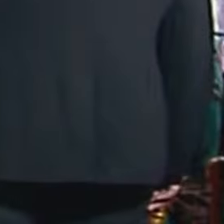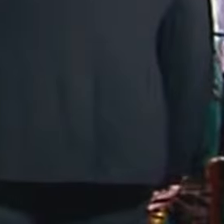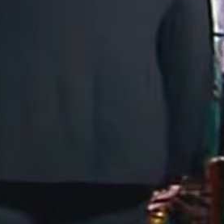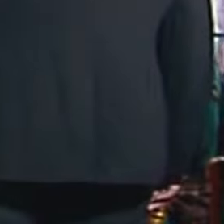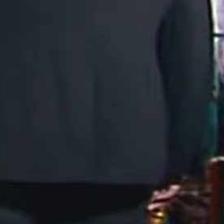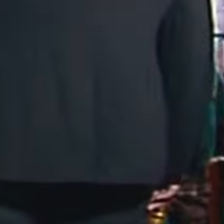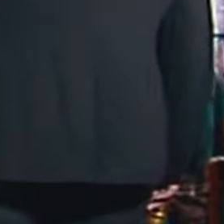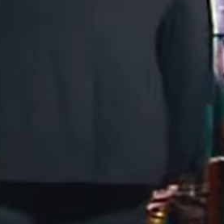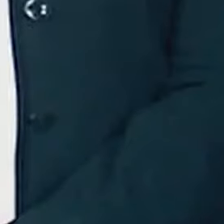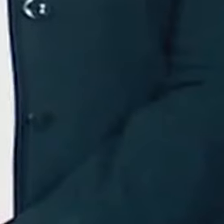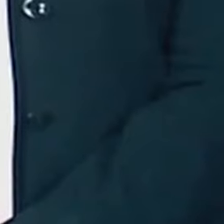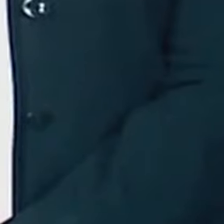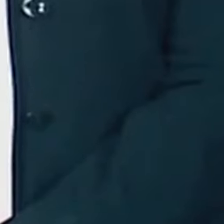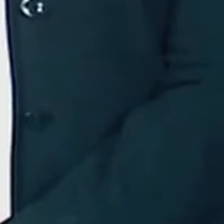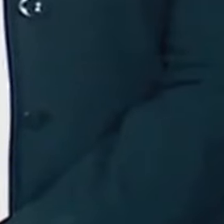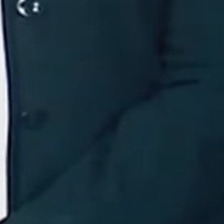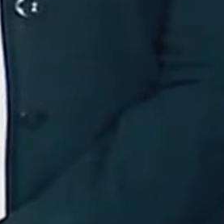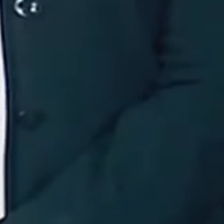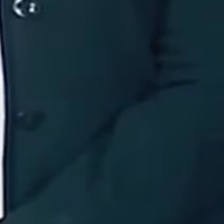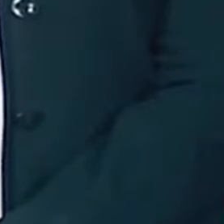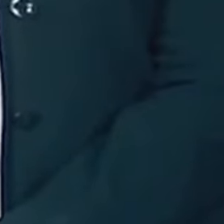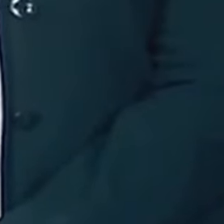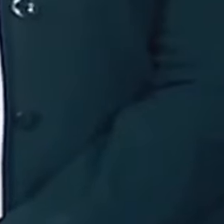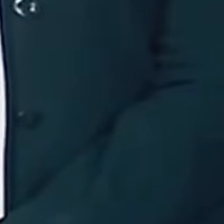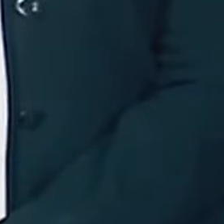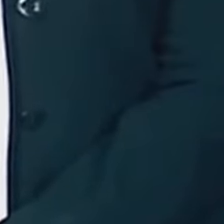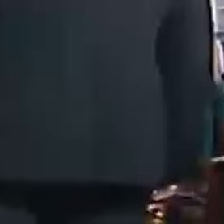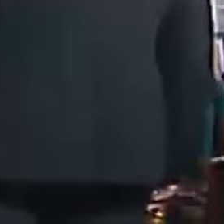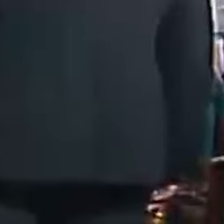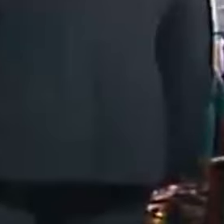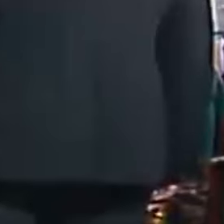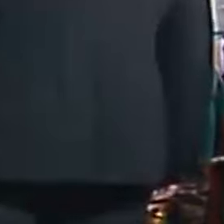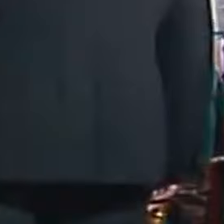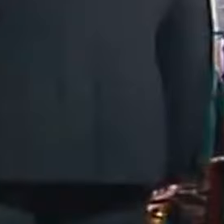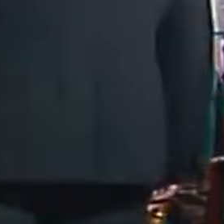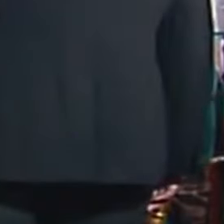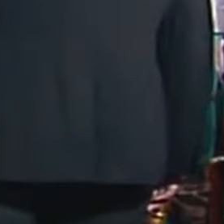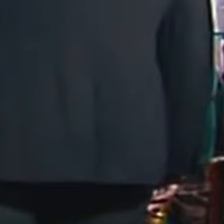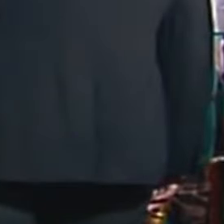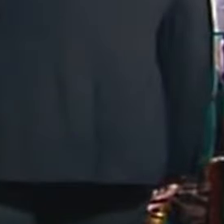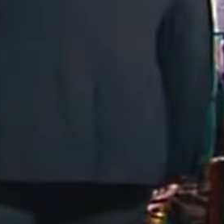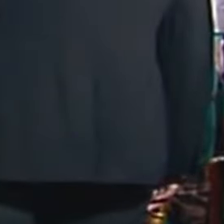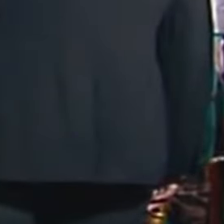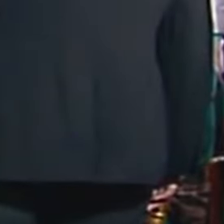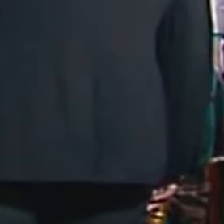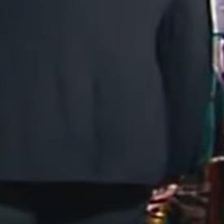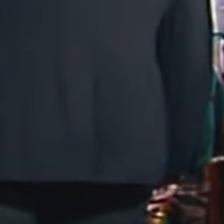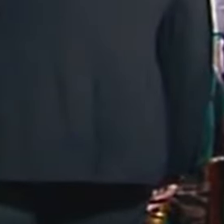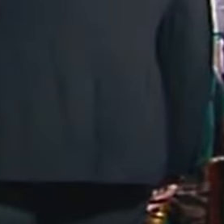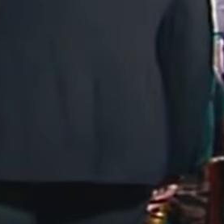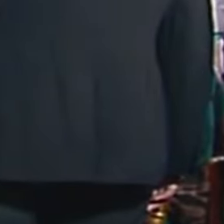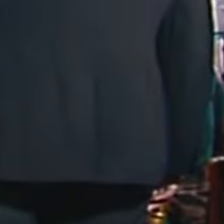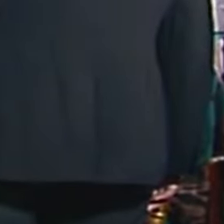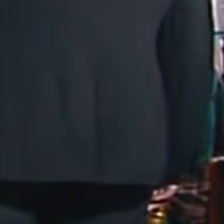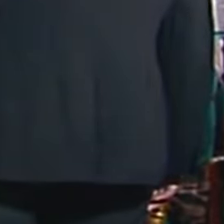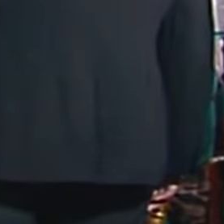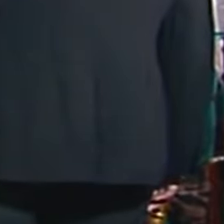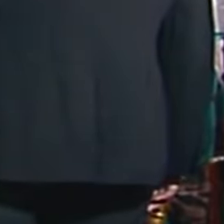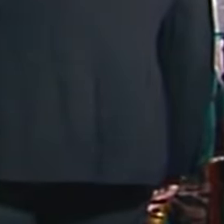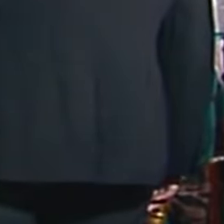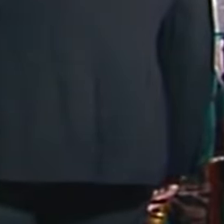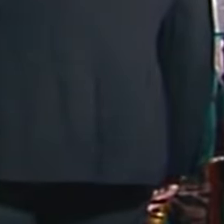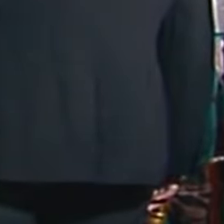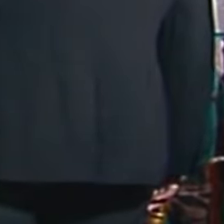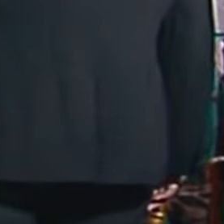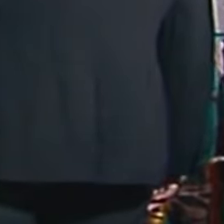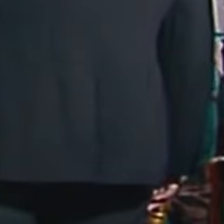بين الامم سطورا سطورا شهاد الامم سواعد يهتز